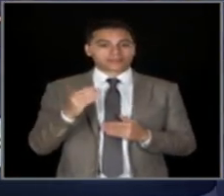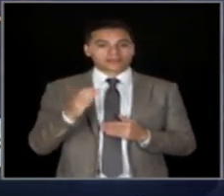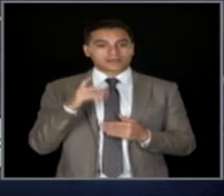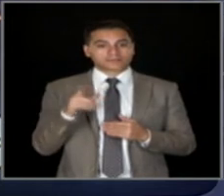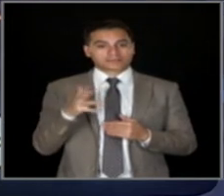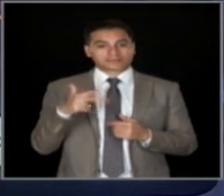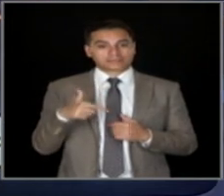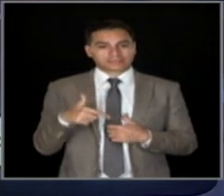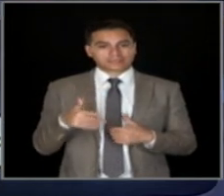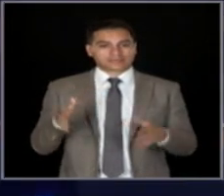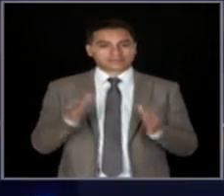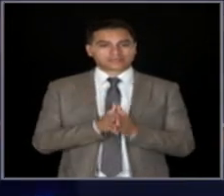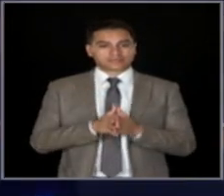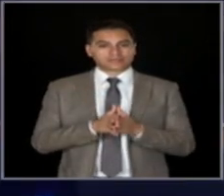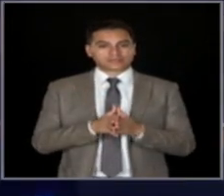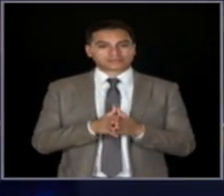صح؟ 6.